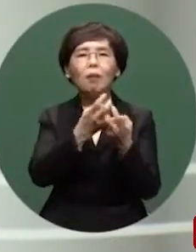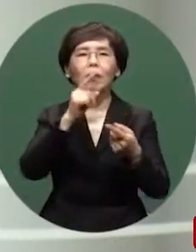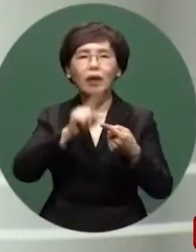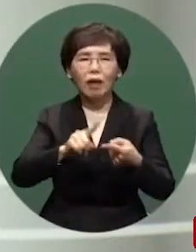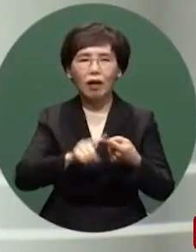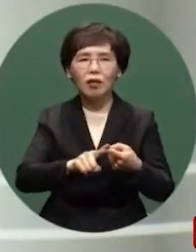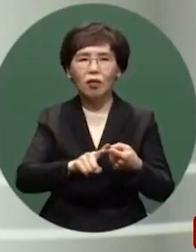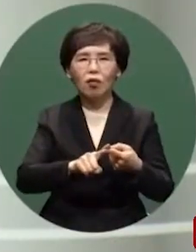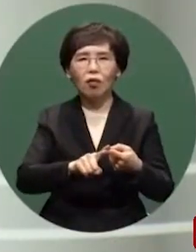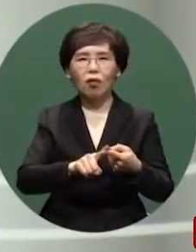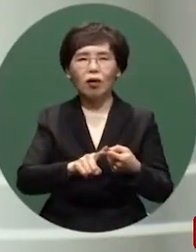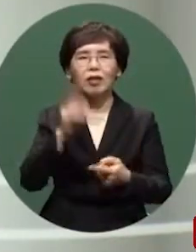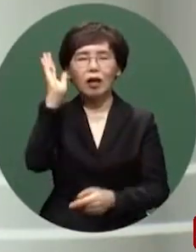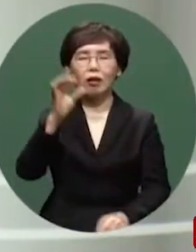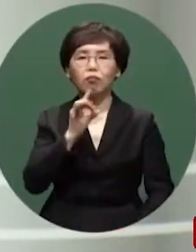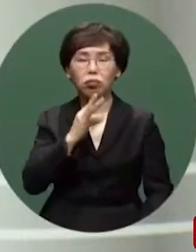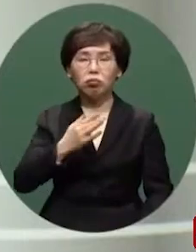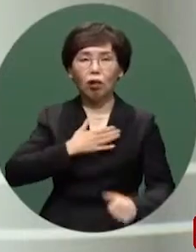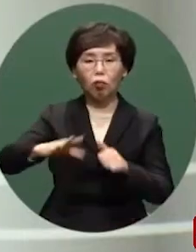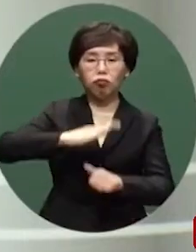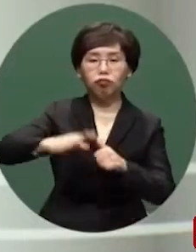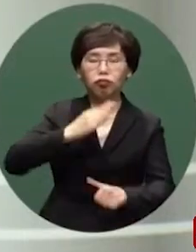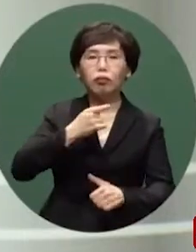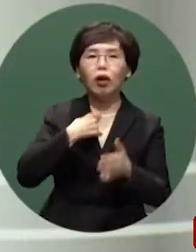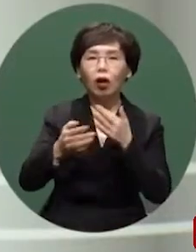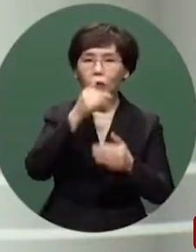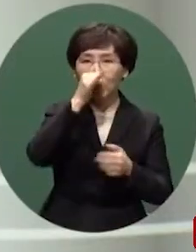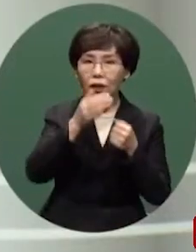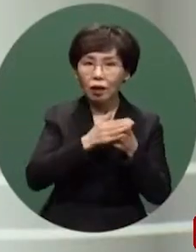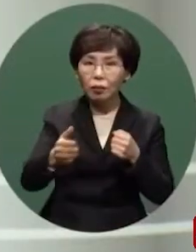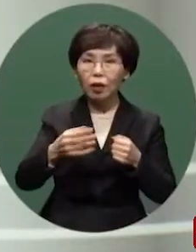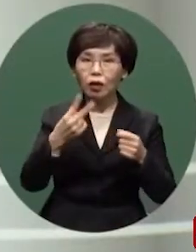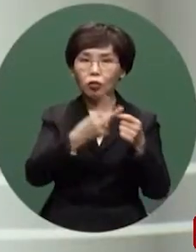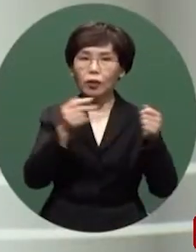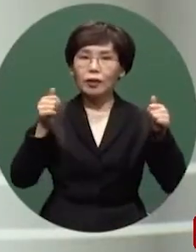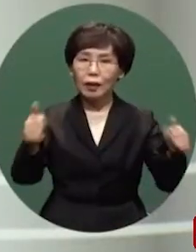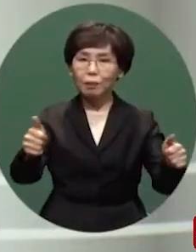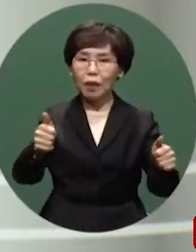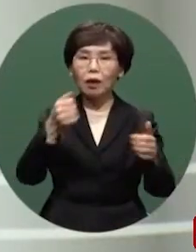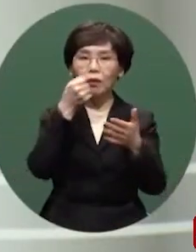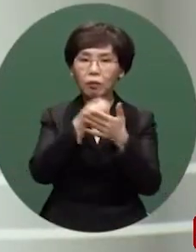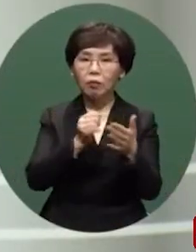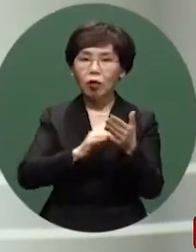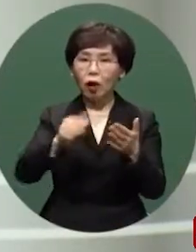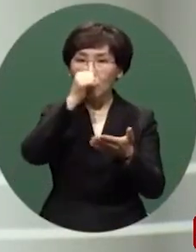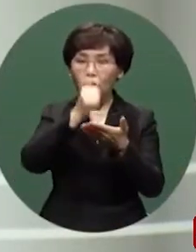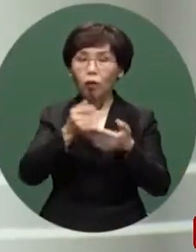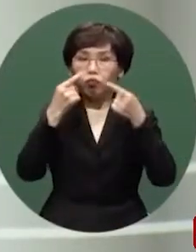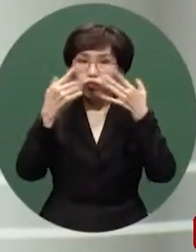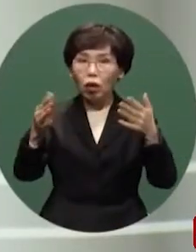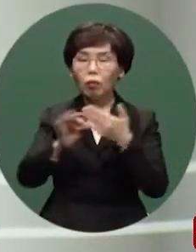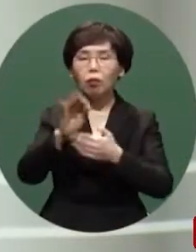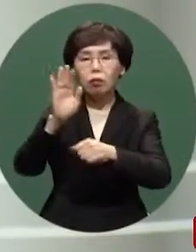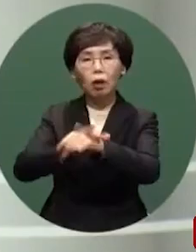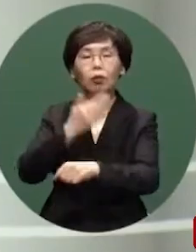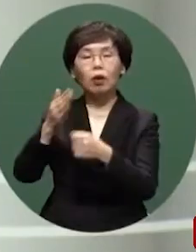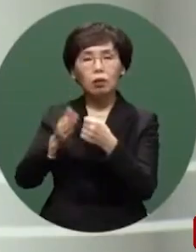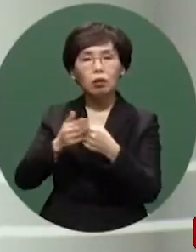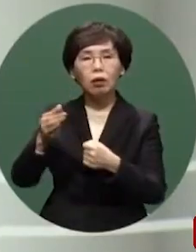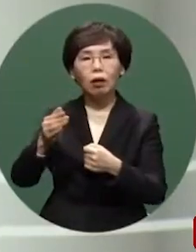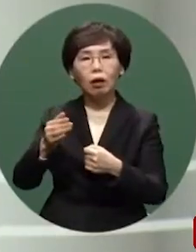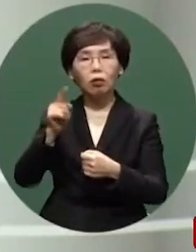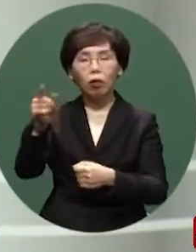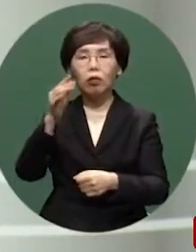당했던 마녀사장. 두 번째로 재판이 이제 확정이 되고 범죄 혐의가 분명할 때는 제가 그 잘못했으니까